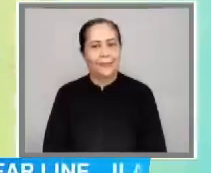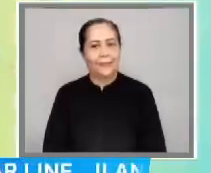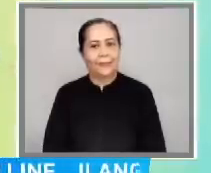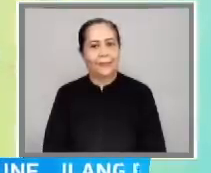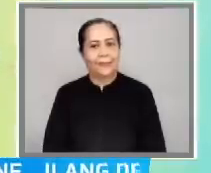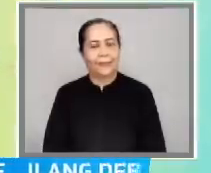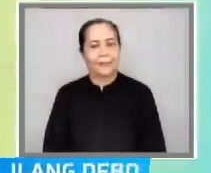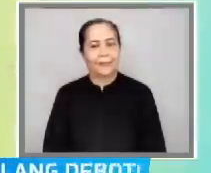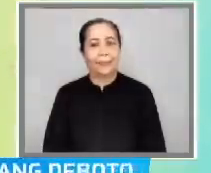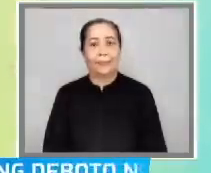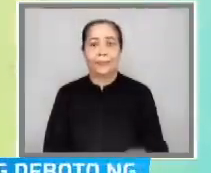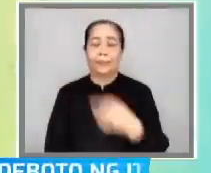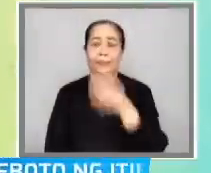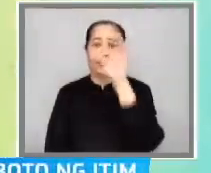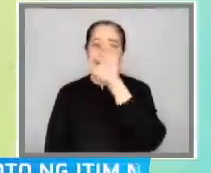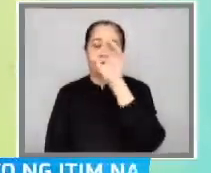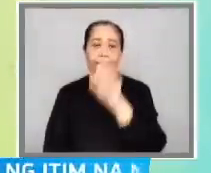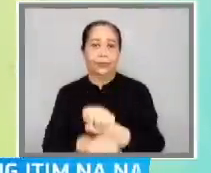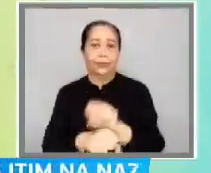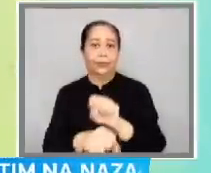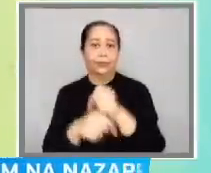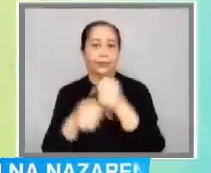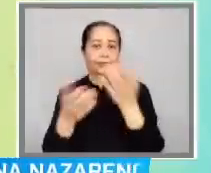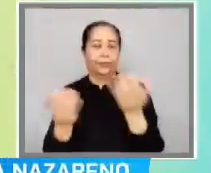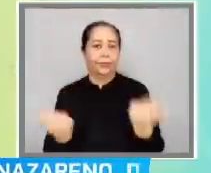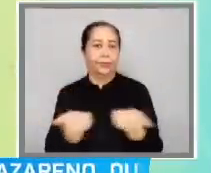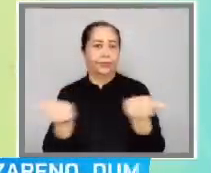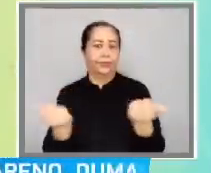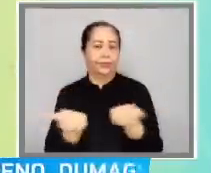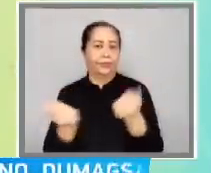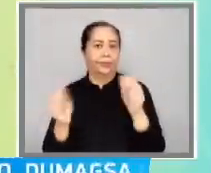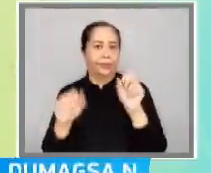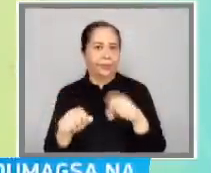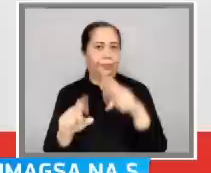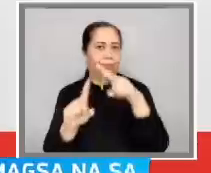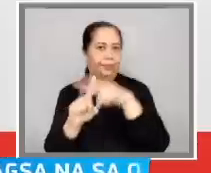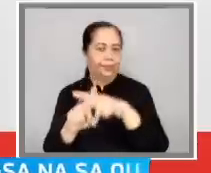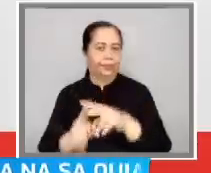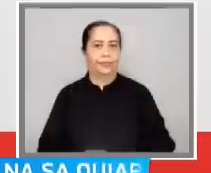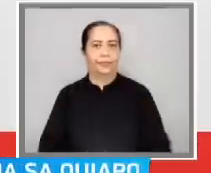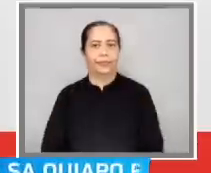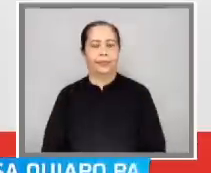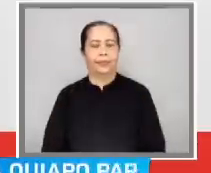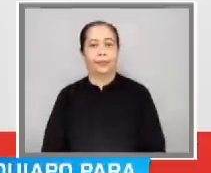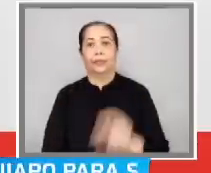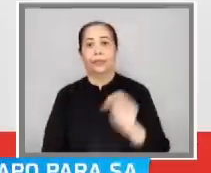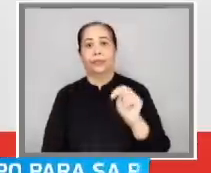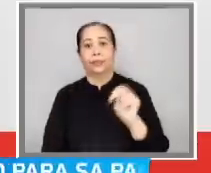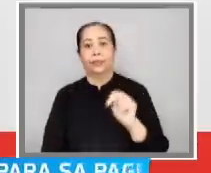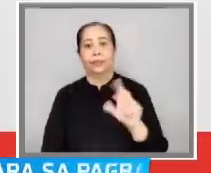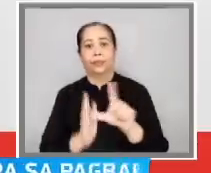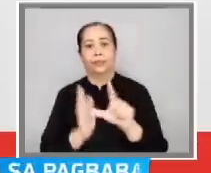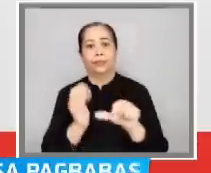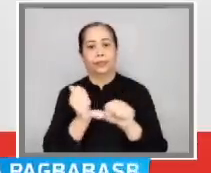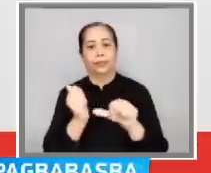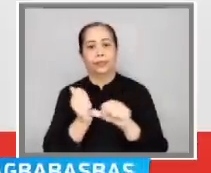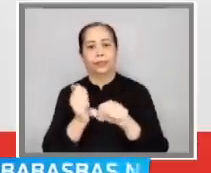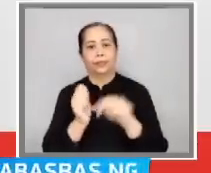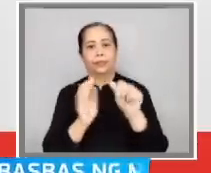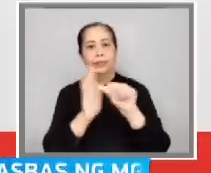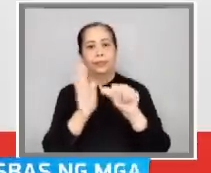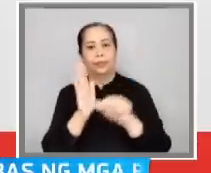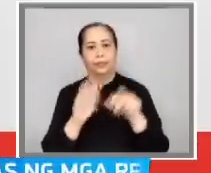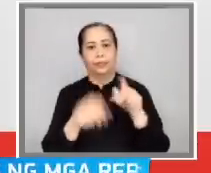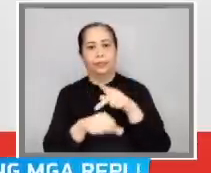Sa mga naghahanap ng trabaho dyan, narito ang ilang job openings na pwedeng applyan. Nangangailangan ng legal assistant at attorney ang Philippine